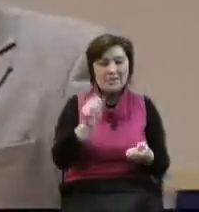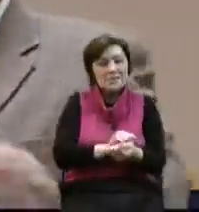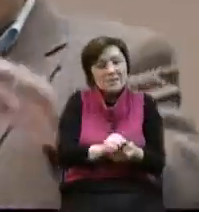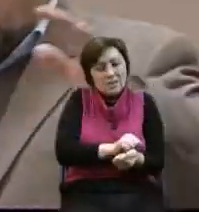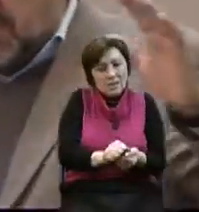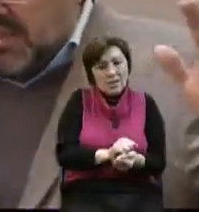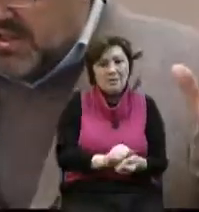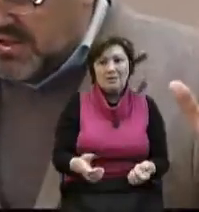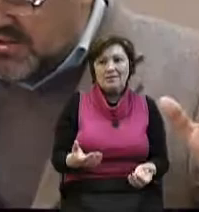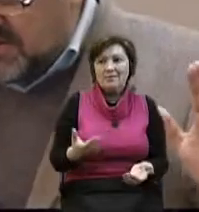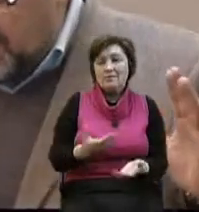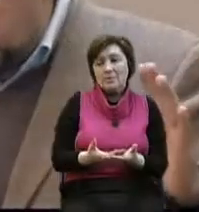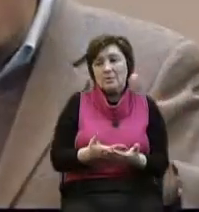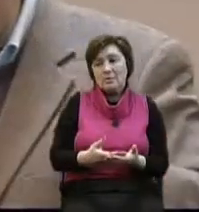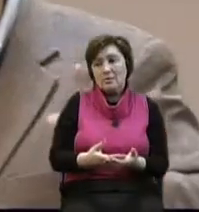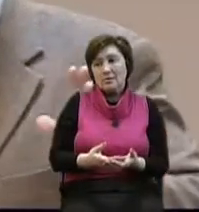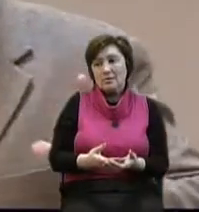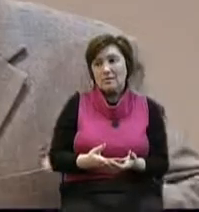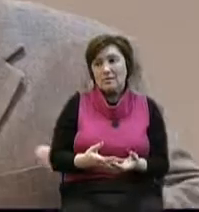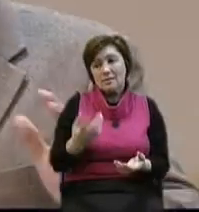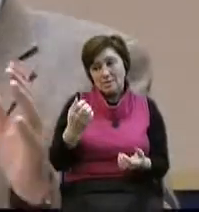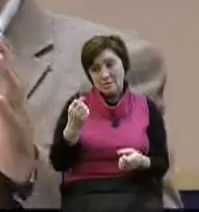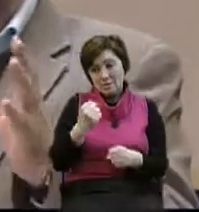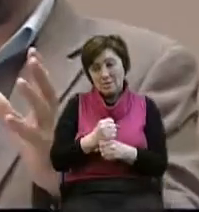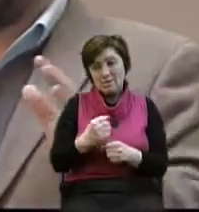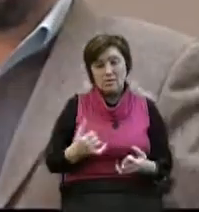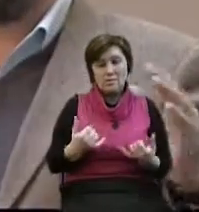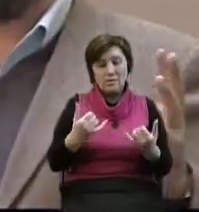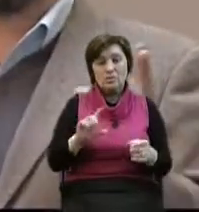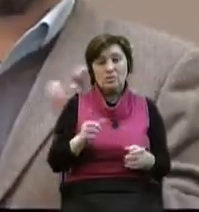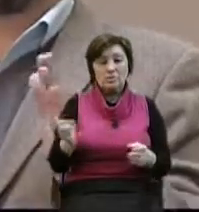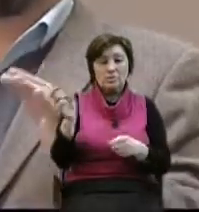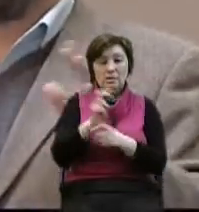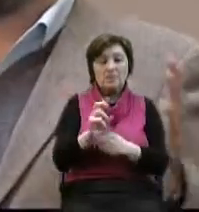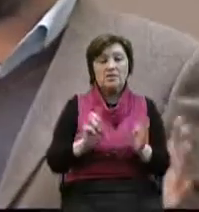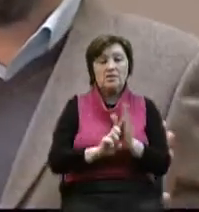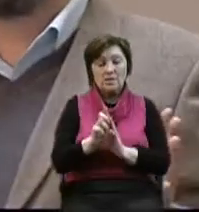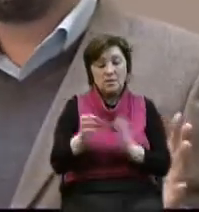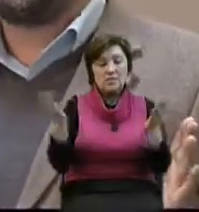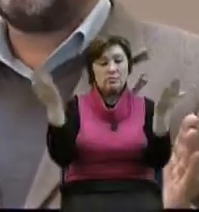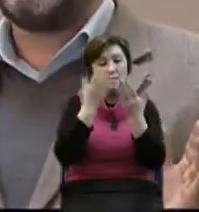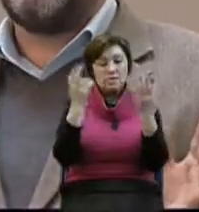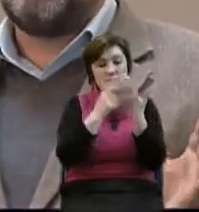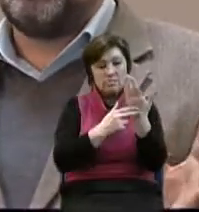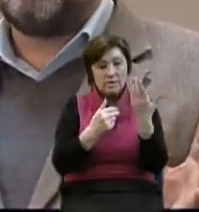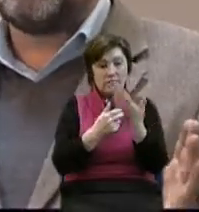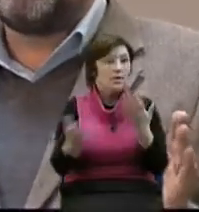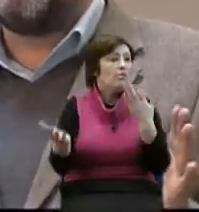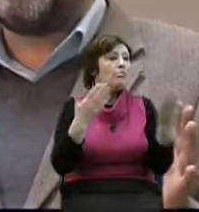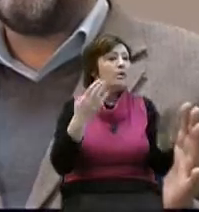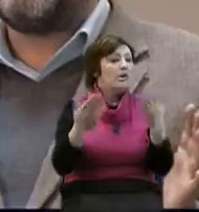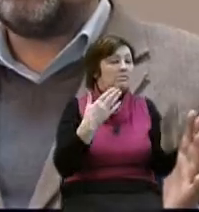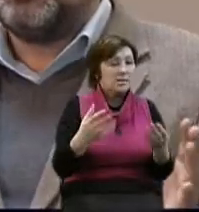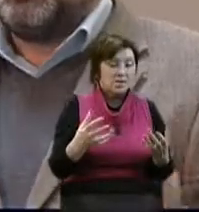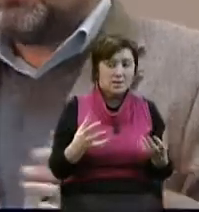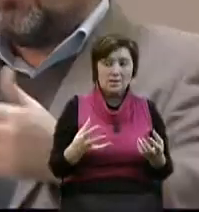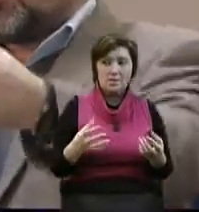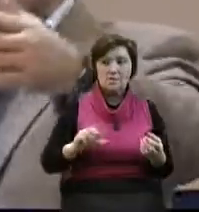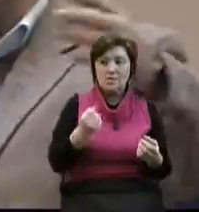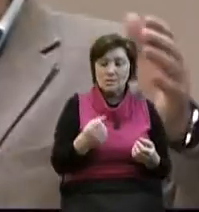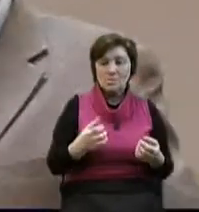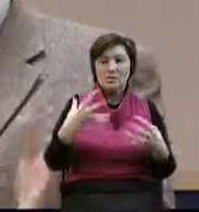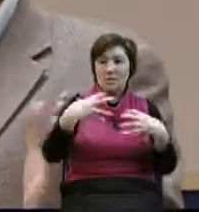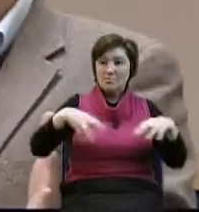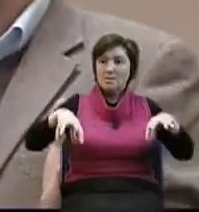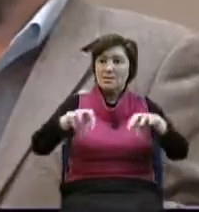просто отделить этот седьмой день для того, чтобы сходить в церковь, почитать Библию, пообщаться, может быть, с семьей больше времени провести, для того,